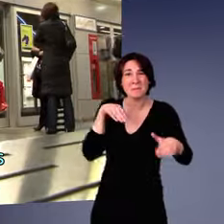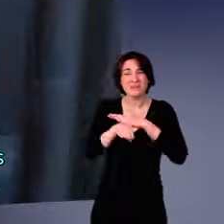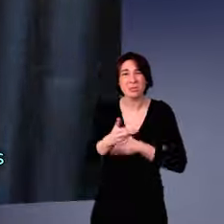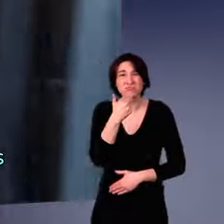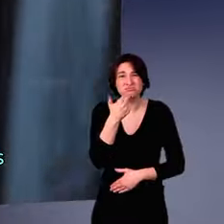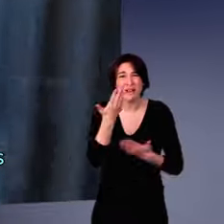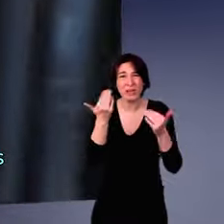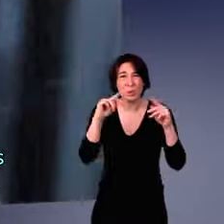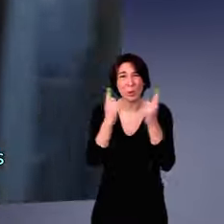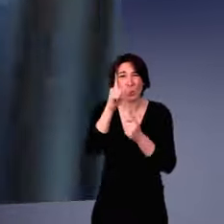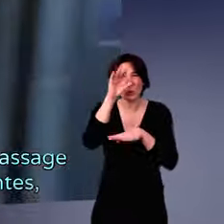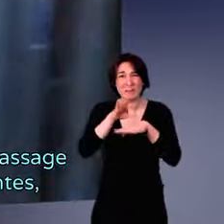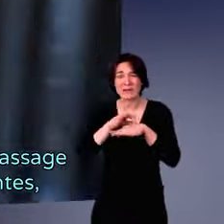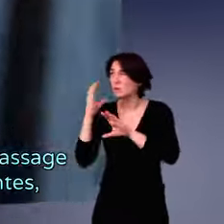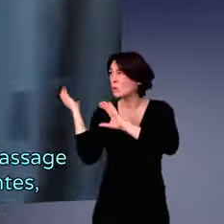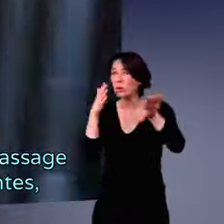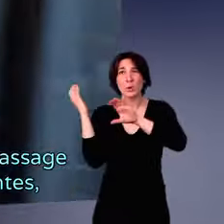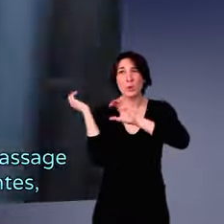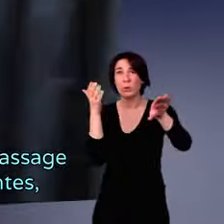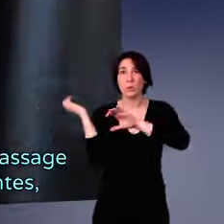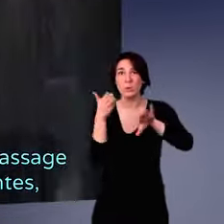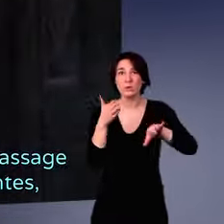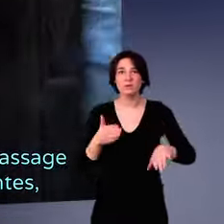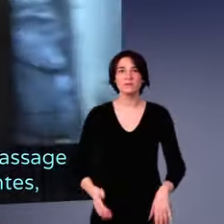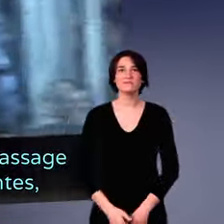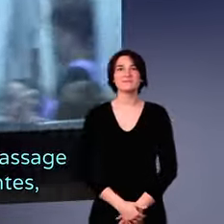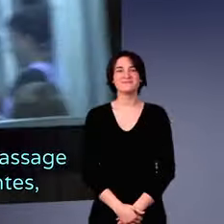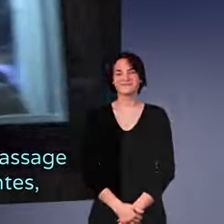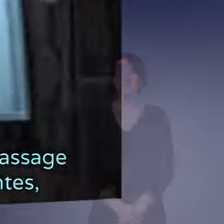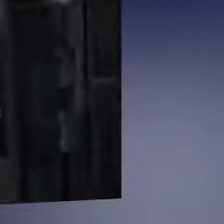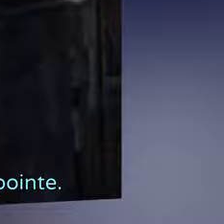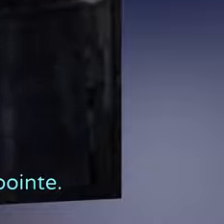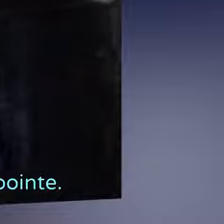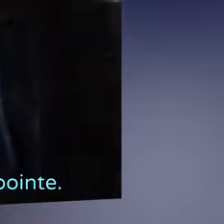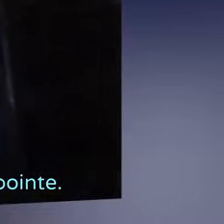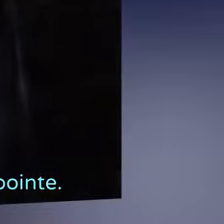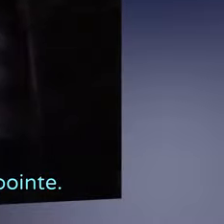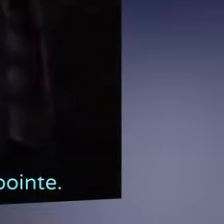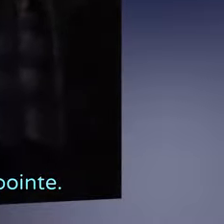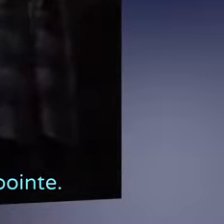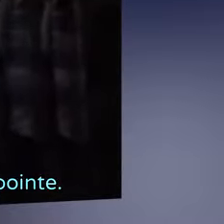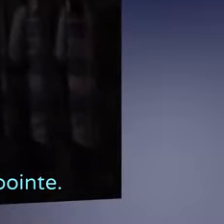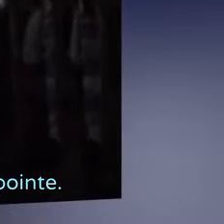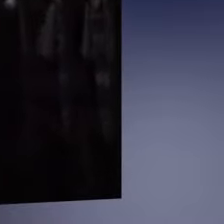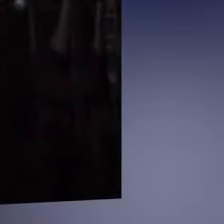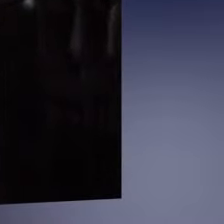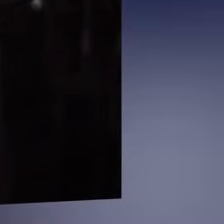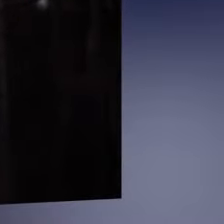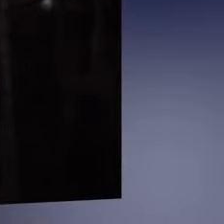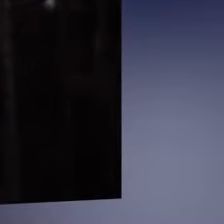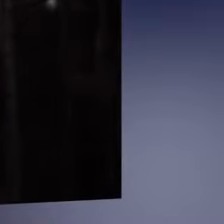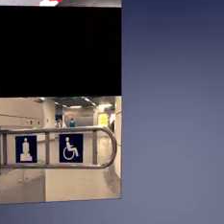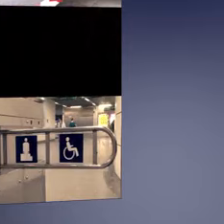sont habitués les usagers du métro bien que les fréquences de passage des rames soient importantes moins de 2 minutes en heure de